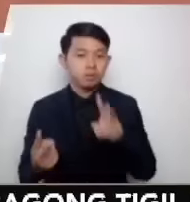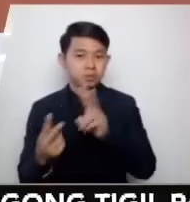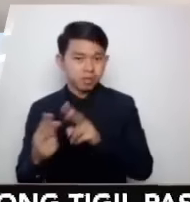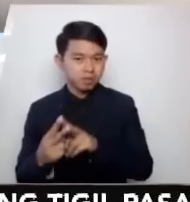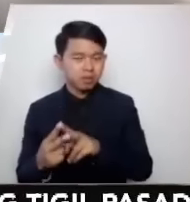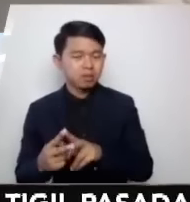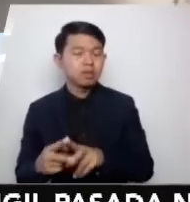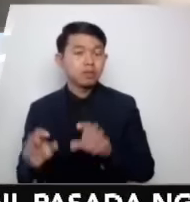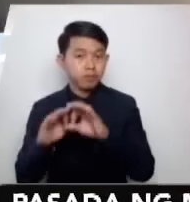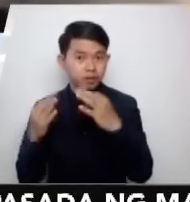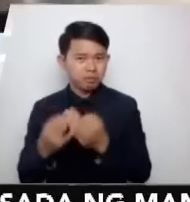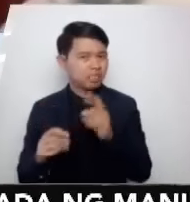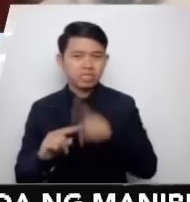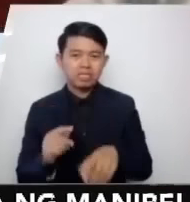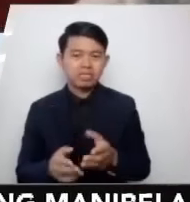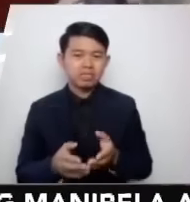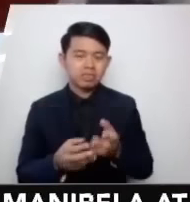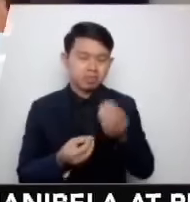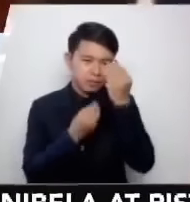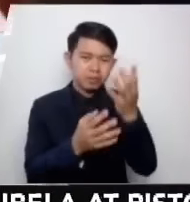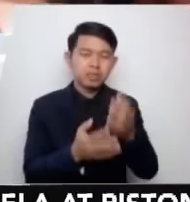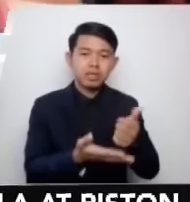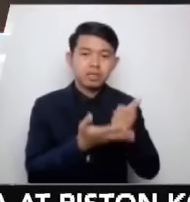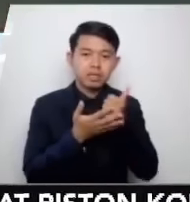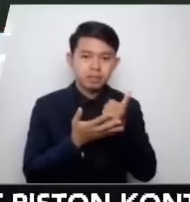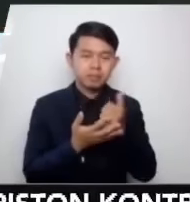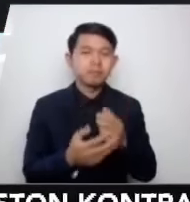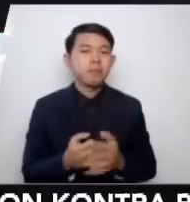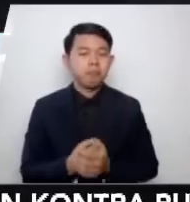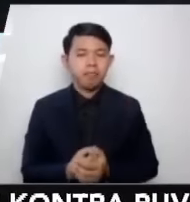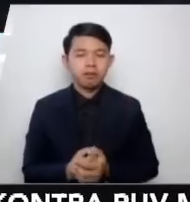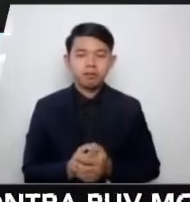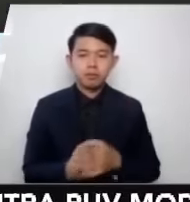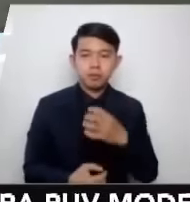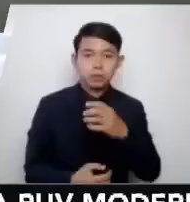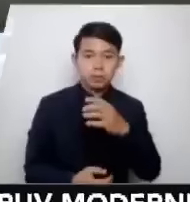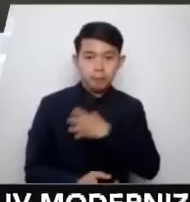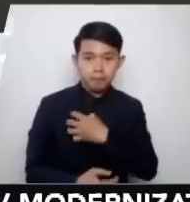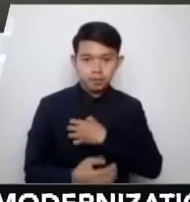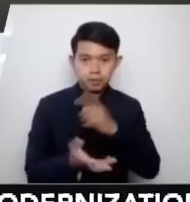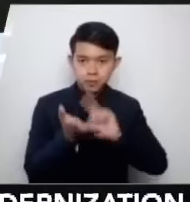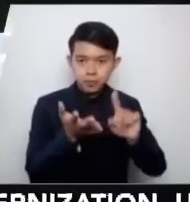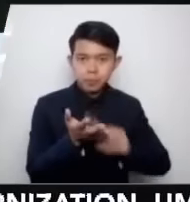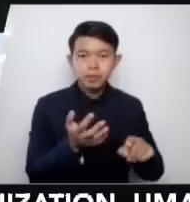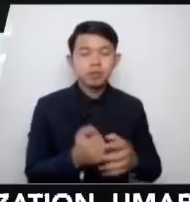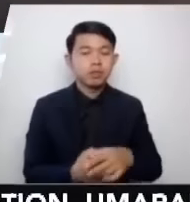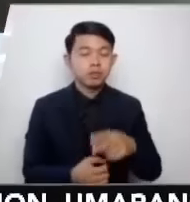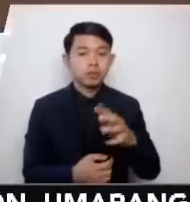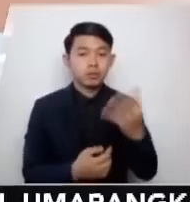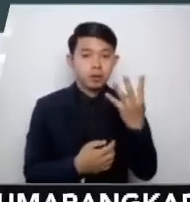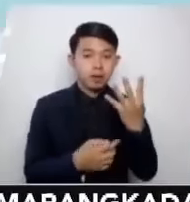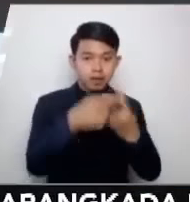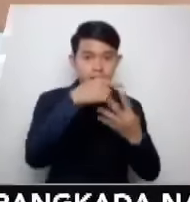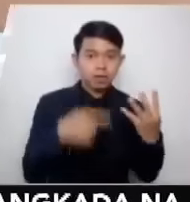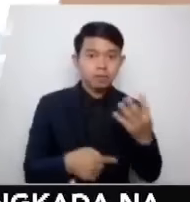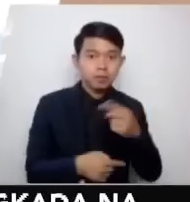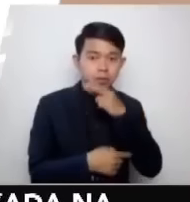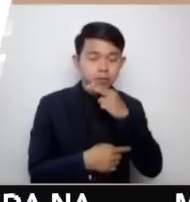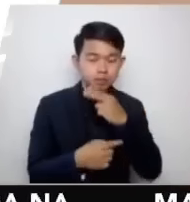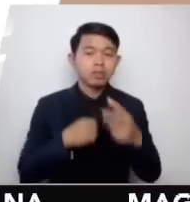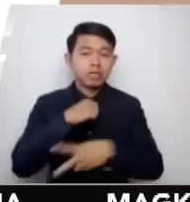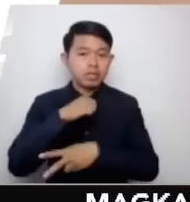biktima. Sa imbestigasyon ng Police Station 7 ng Cebu City Police, kinuha ng mga sospek ang cellphone at pera ng mga biktima.